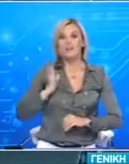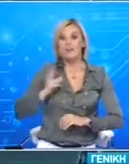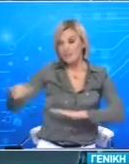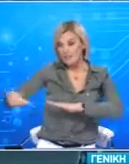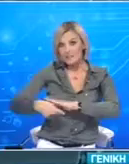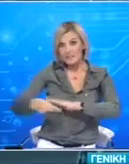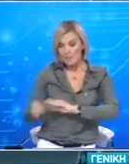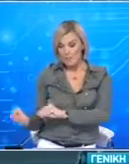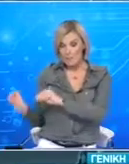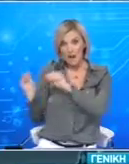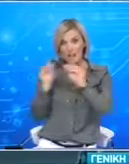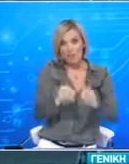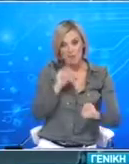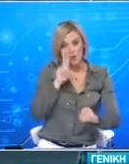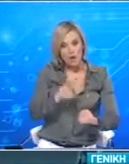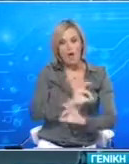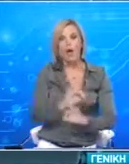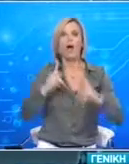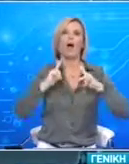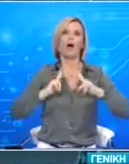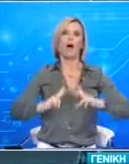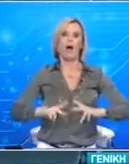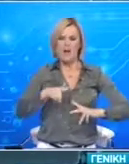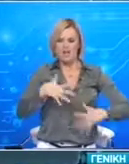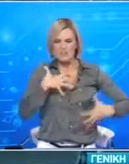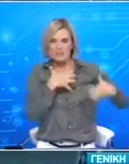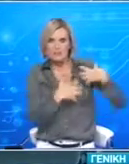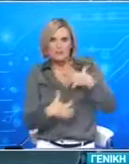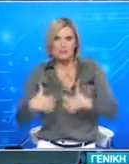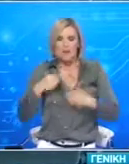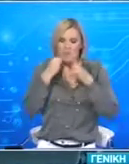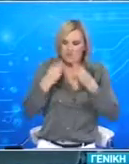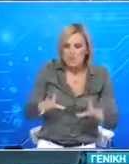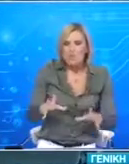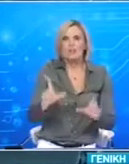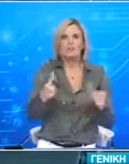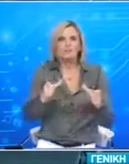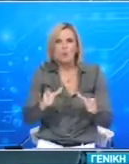στους διαμένοντες όσο και στις τοπικές κοινωνίες. Μια δομή που θα εξασφαλίσει